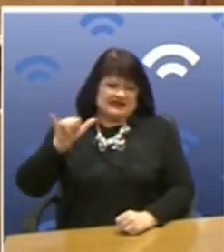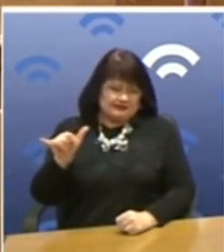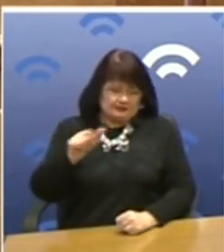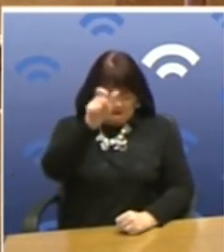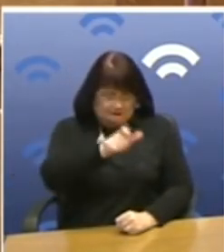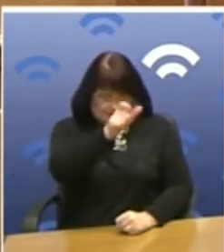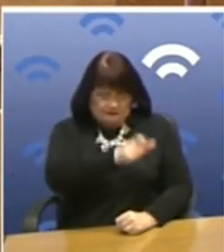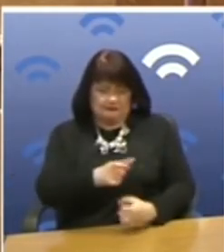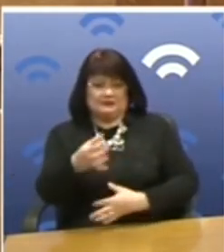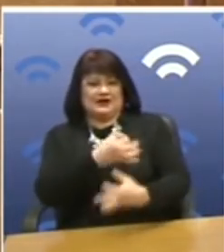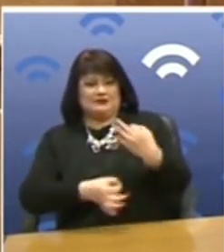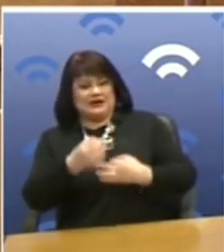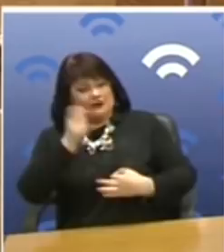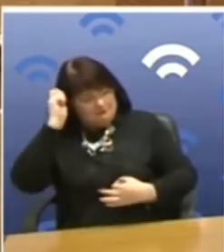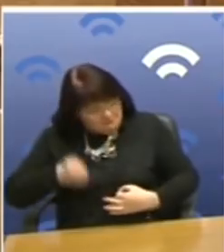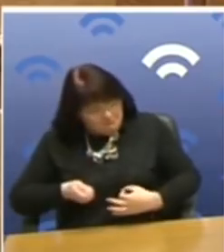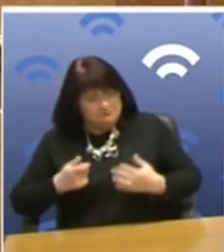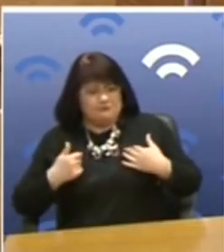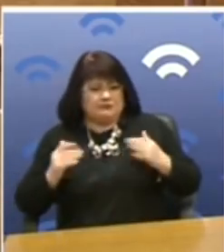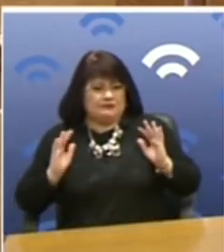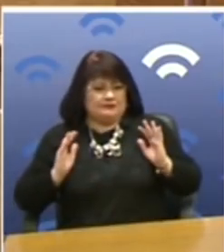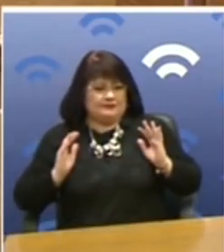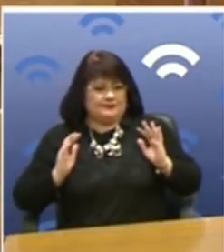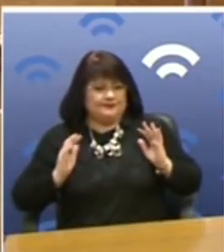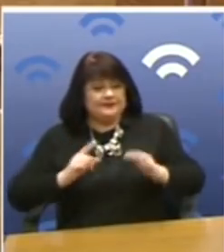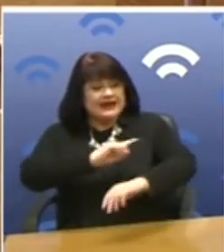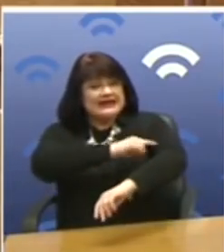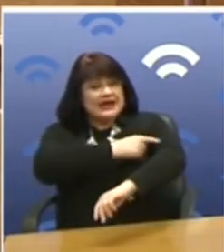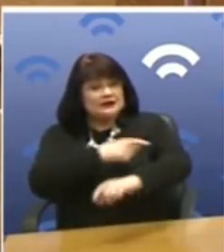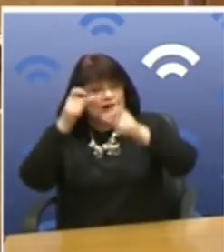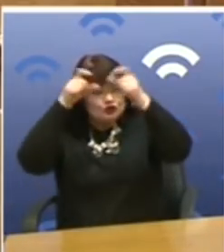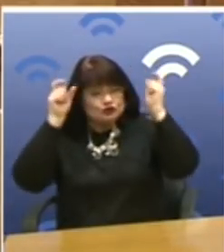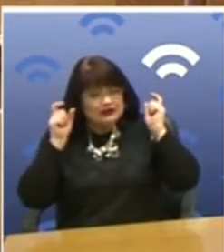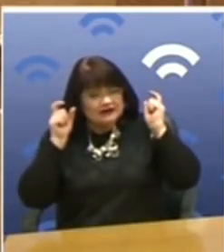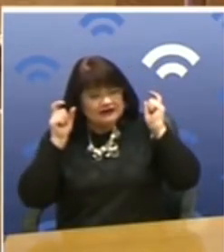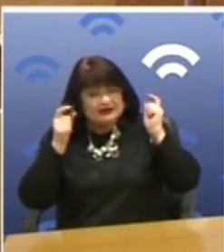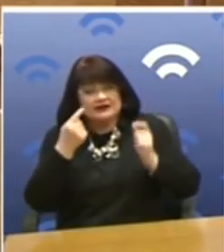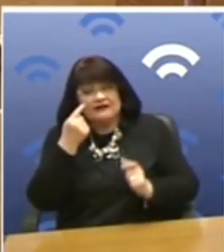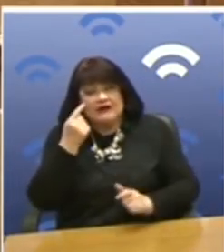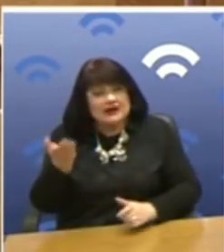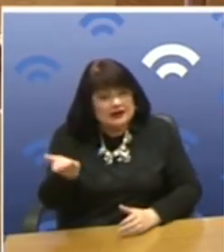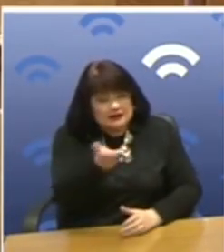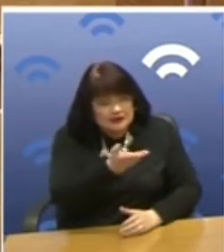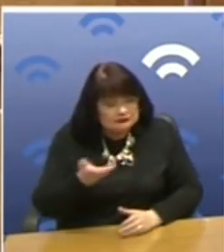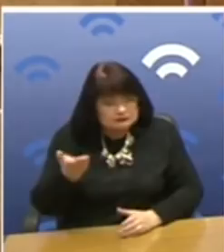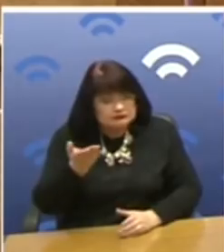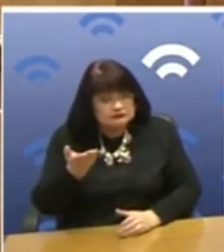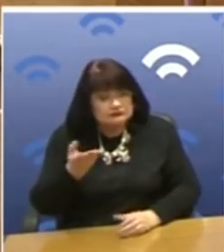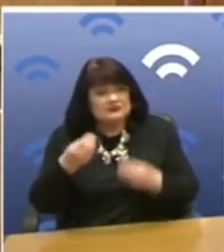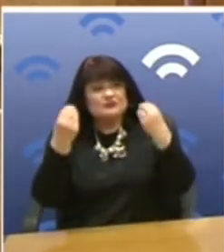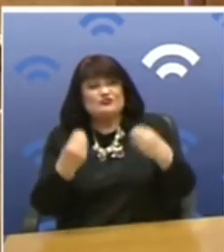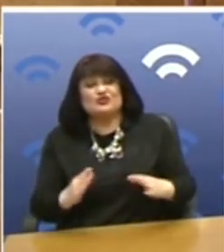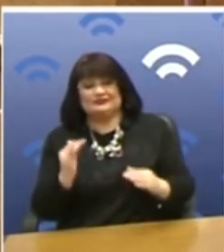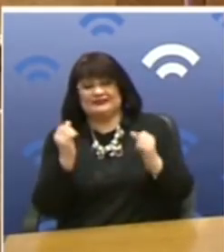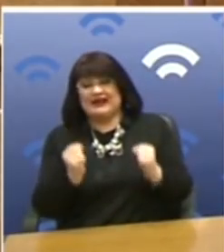ίδιοι έχετε παραδεχθεί και οι ίδιοι οι γιατροί, οι νοσηλευτές μαρτυρούν, βρίσκεται σε πολύ άσχημο